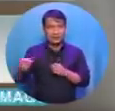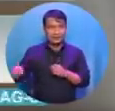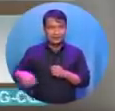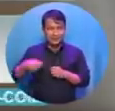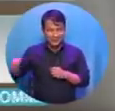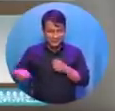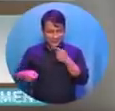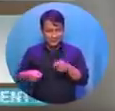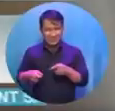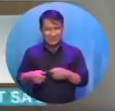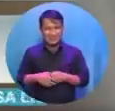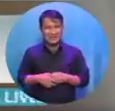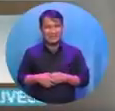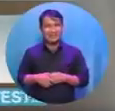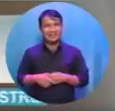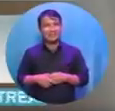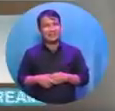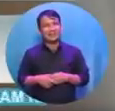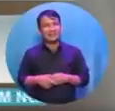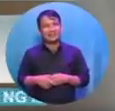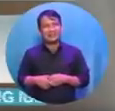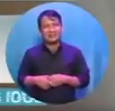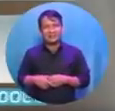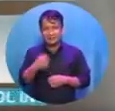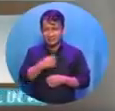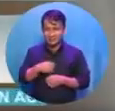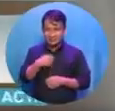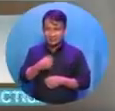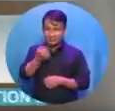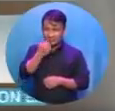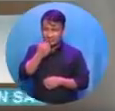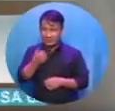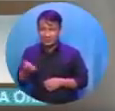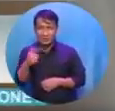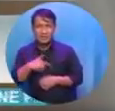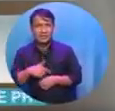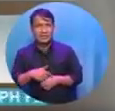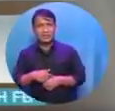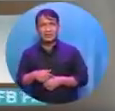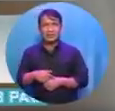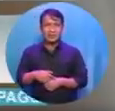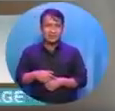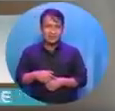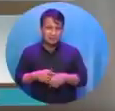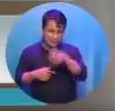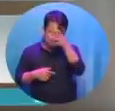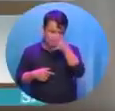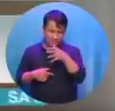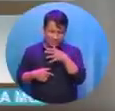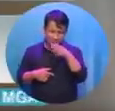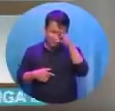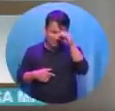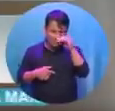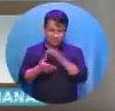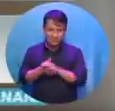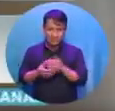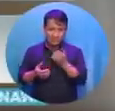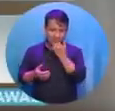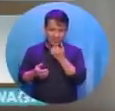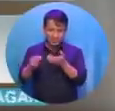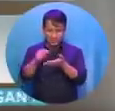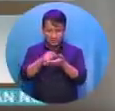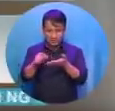sinabi ni Carol, tama-tama, litsyon. Okay, sorry mama. At sorry doon sa opo, mga magulang ni mister. May kasalanan po yung